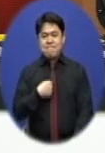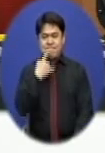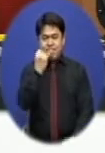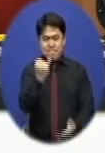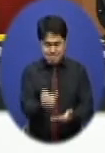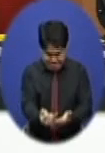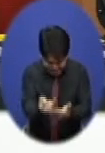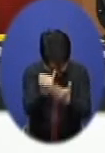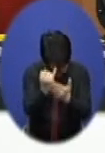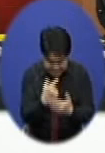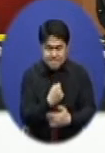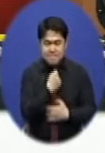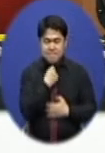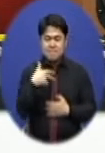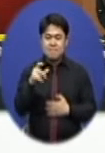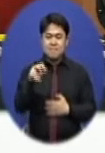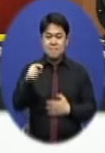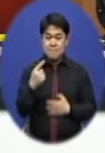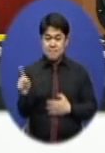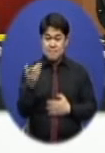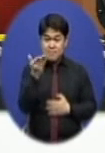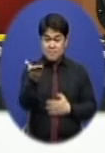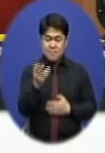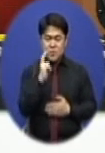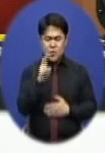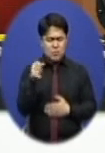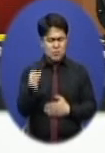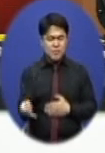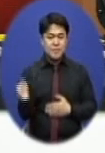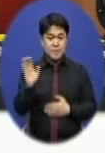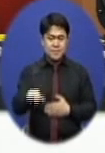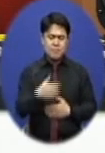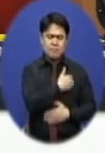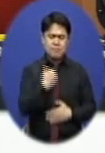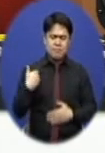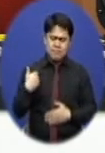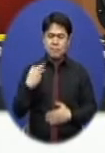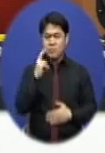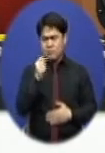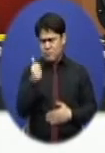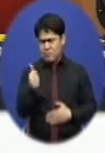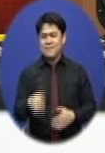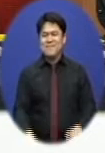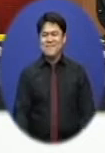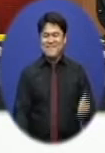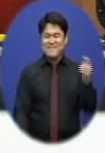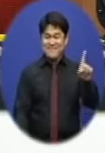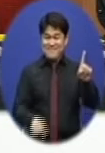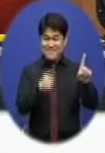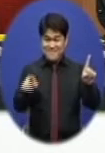어머님 존경스럽습니다. 네, 장순자 어머니는요. 노래는 그렇게 썽 못 하셔도 이렇게 자신감 있게 하셔서 그러면요. 참 좋습니다. 자,